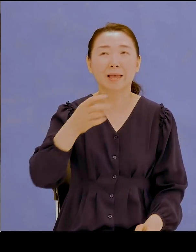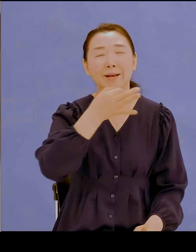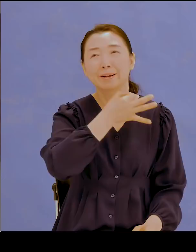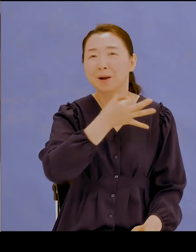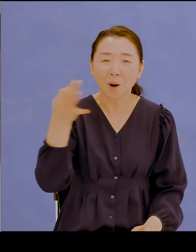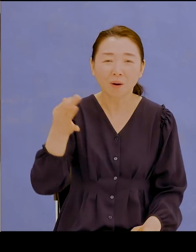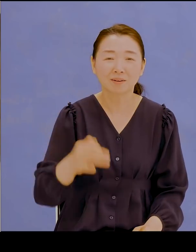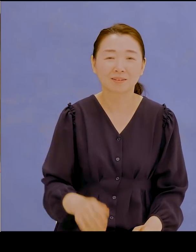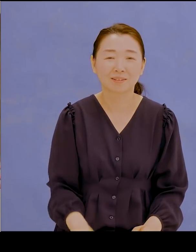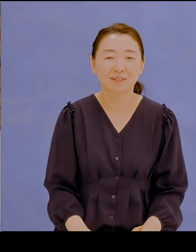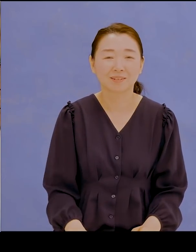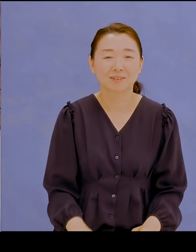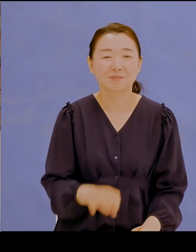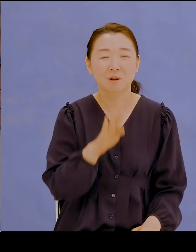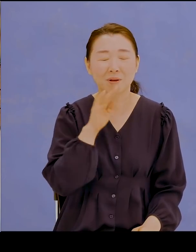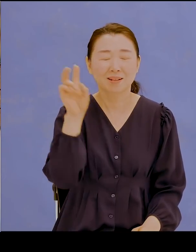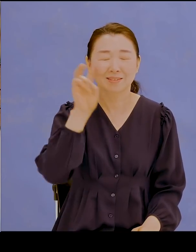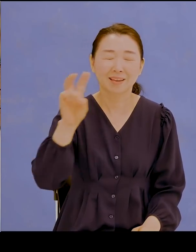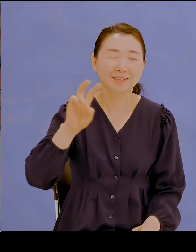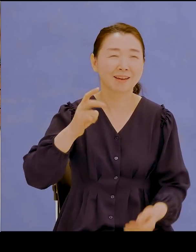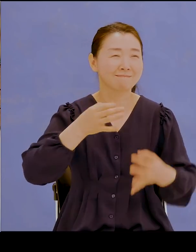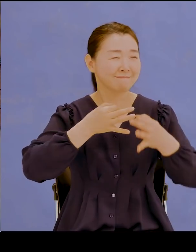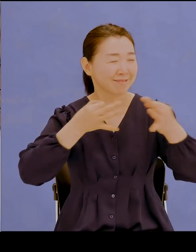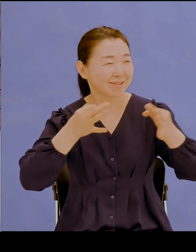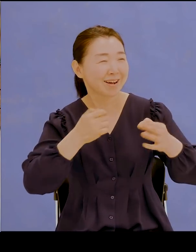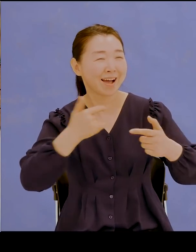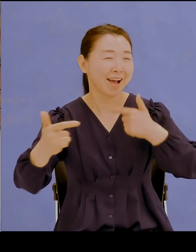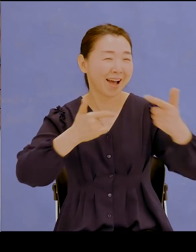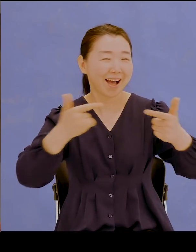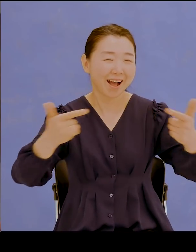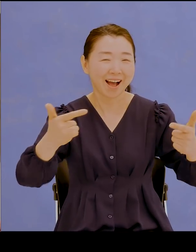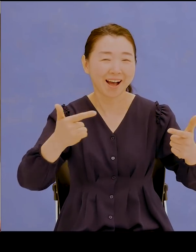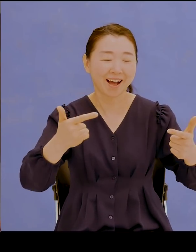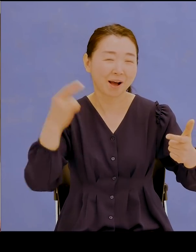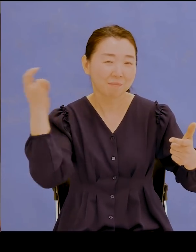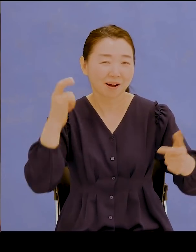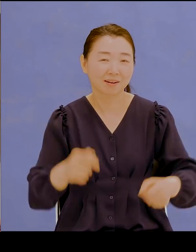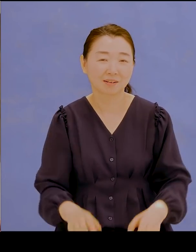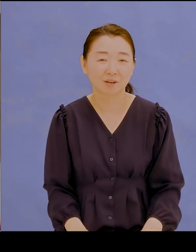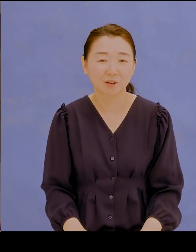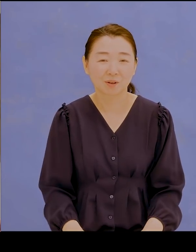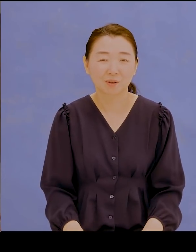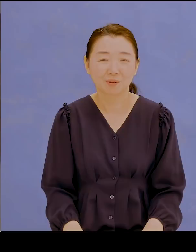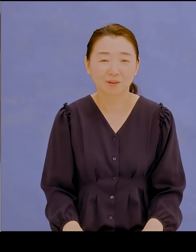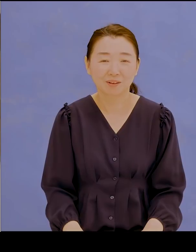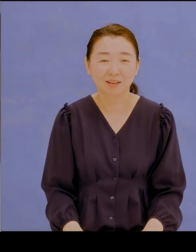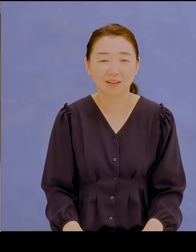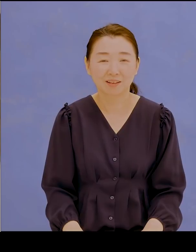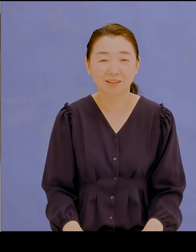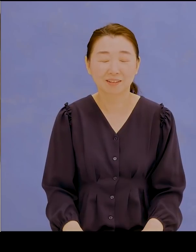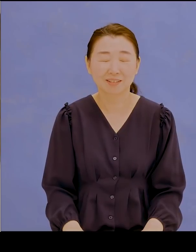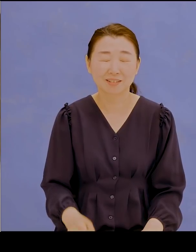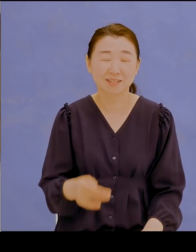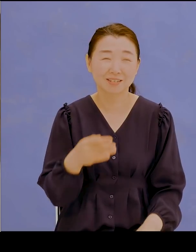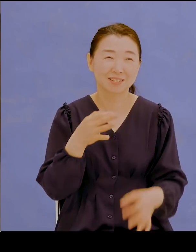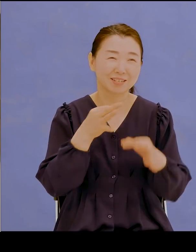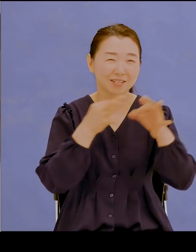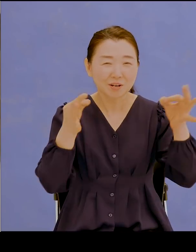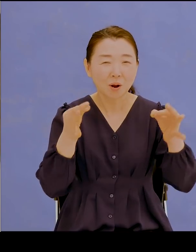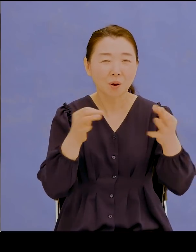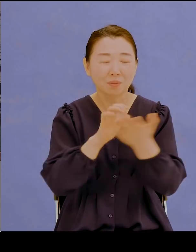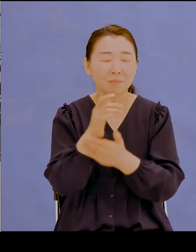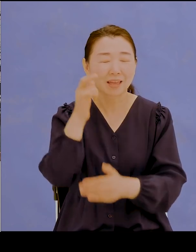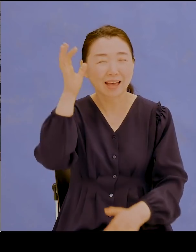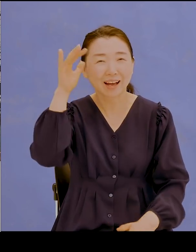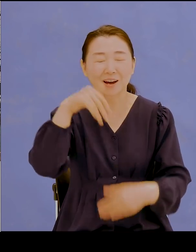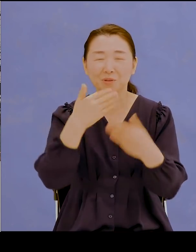막 돌비 서라운드로 막 이렇게 막 개들도 돕더라. 강아지가 막 있는데 개들이 다